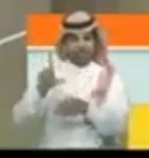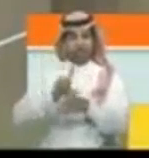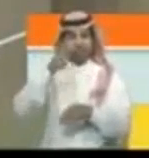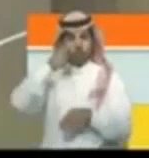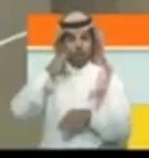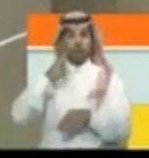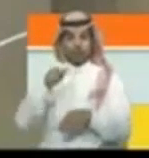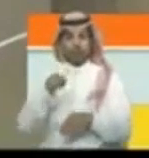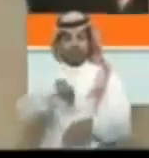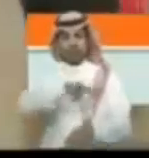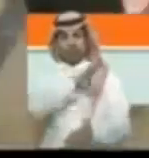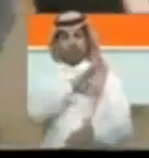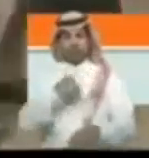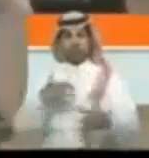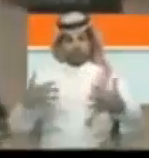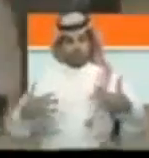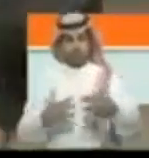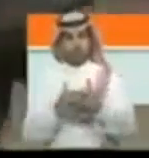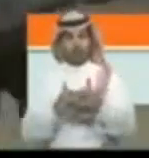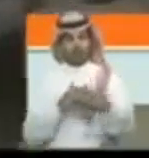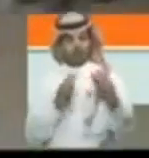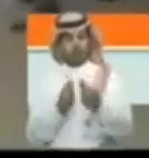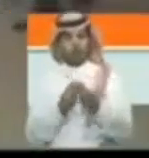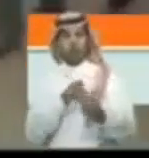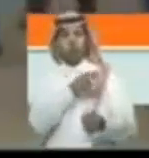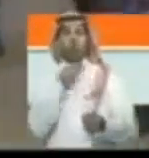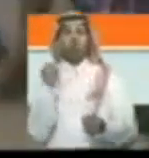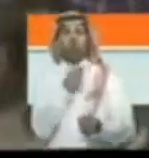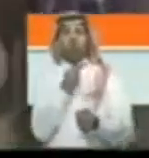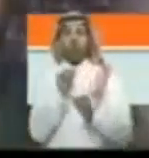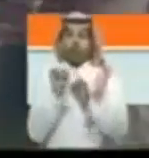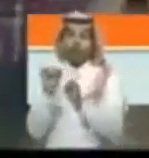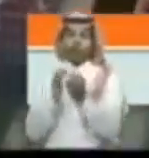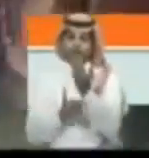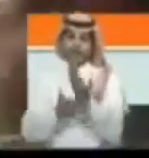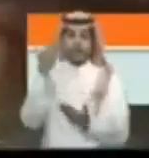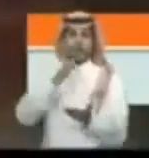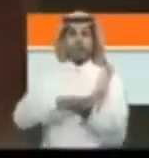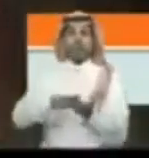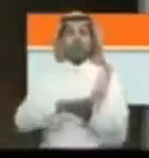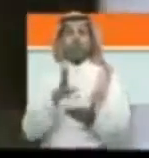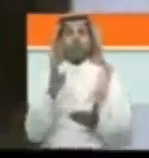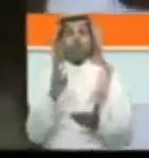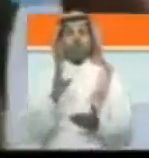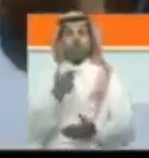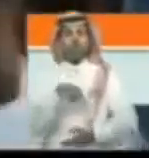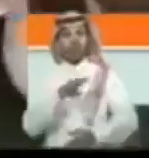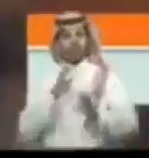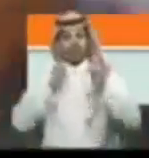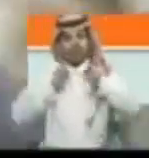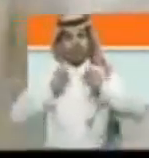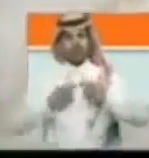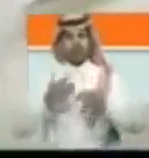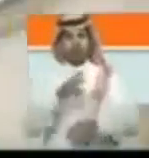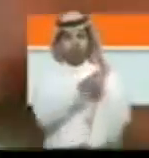الجيش مستعد للعمل مع جماعات المعارضة لتشكيل حكومة مدنية جديدة. وقال الفريق عمر زين